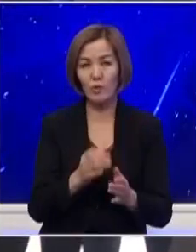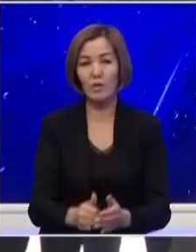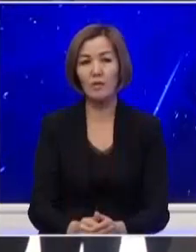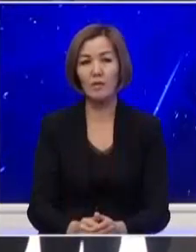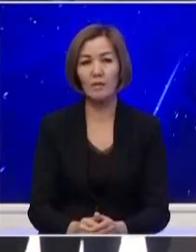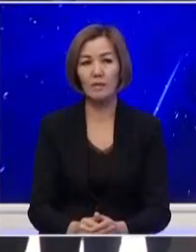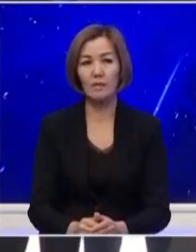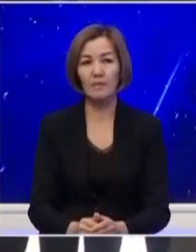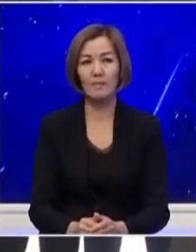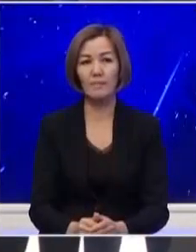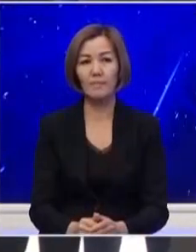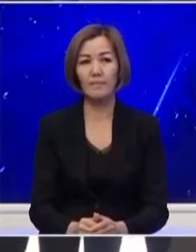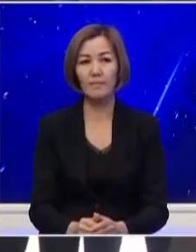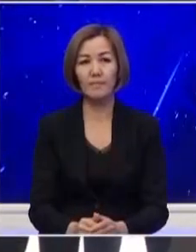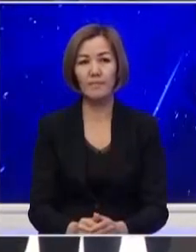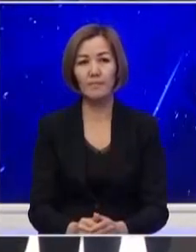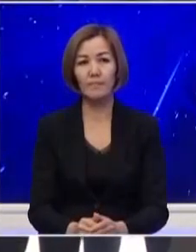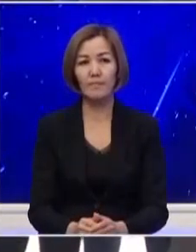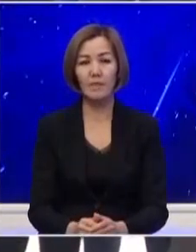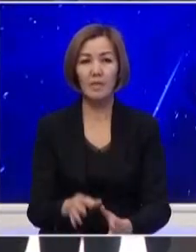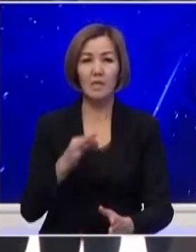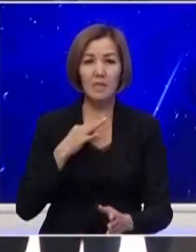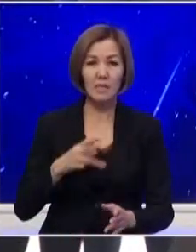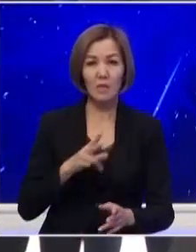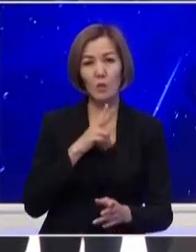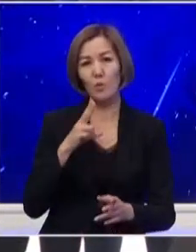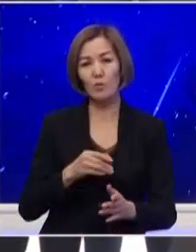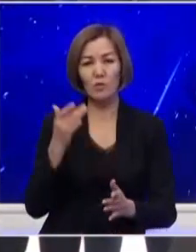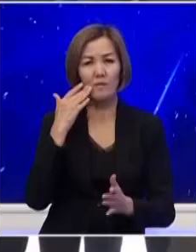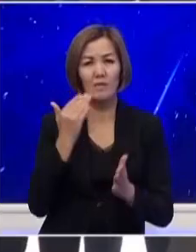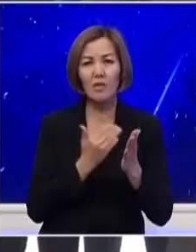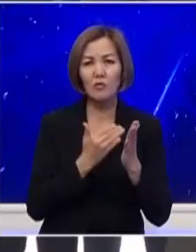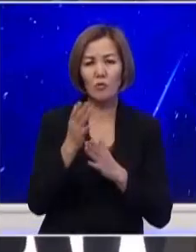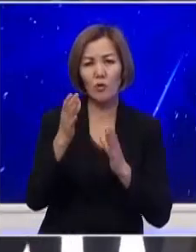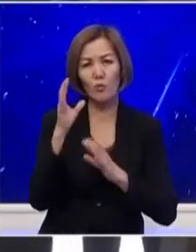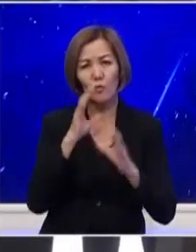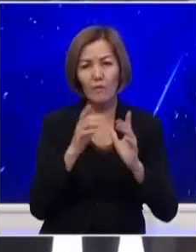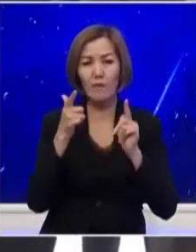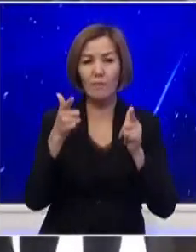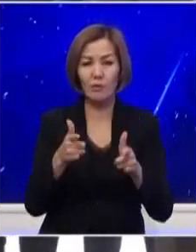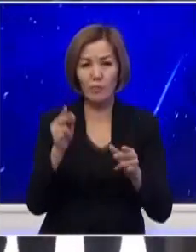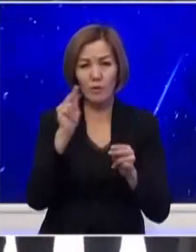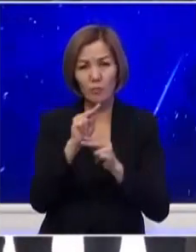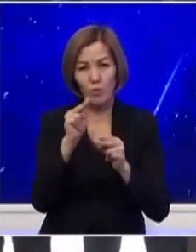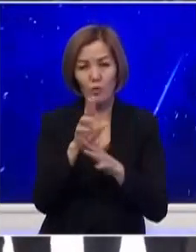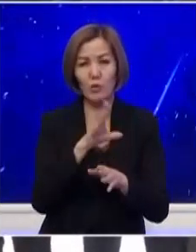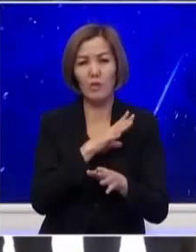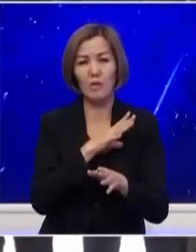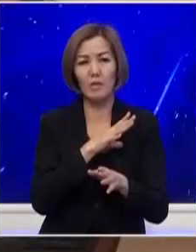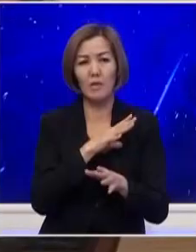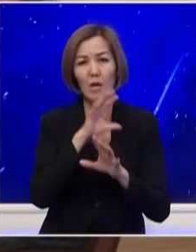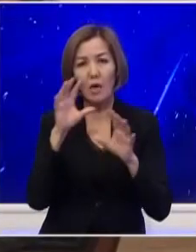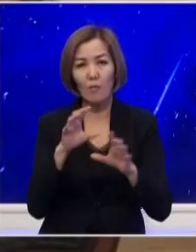биікке шығарған балаларды жоғары оқу орындарында, жоғары қызметтерде өте жақсы жар